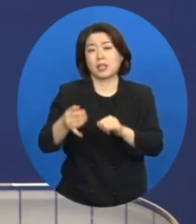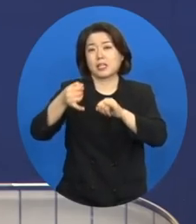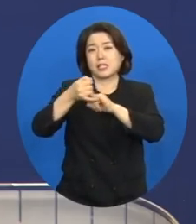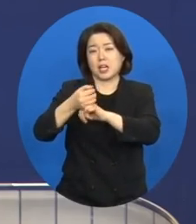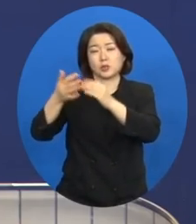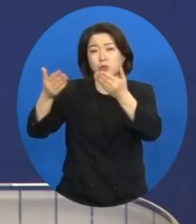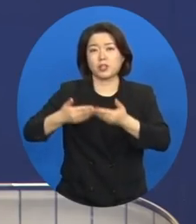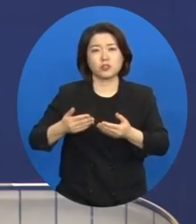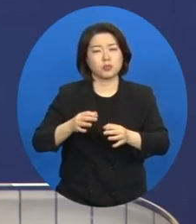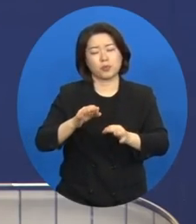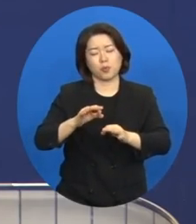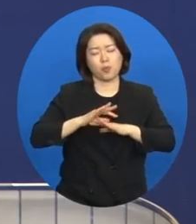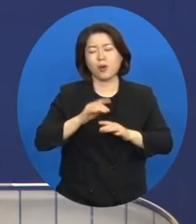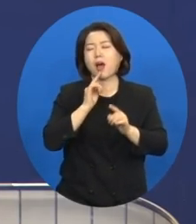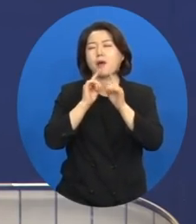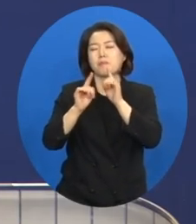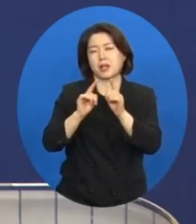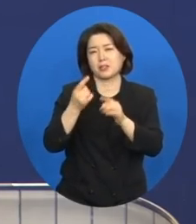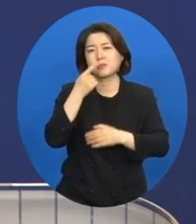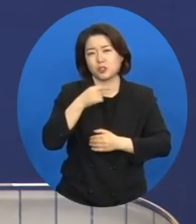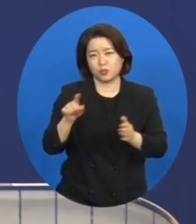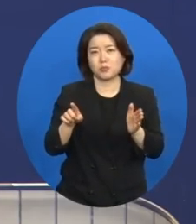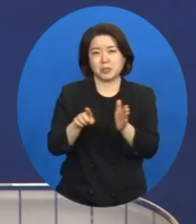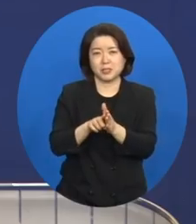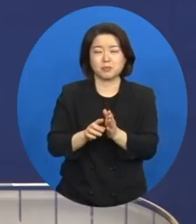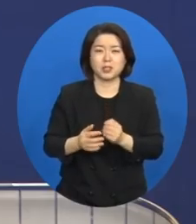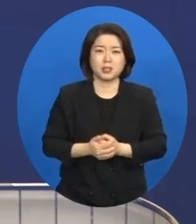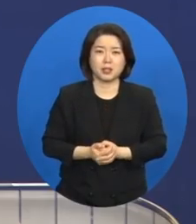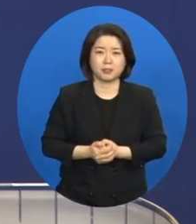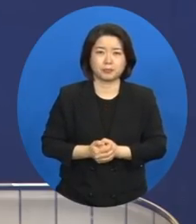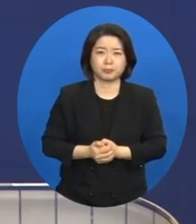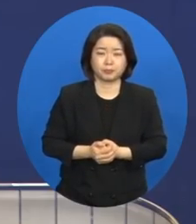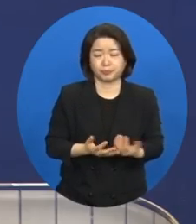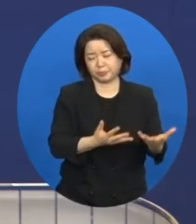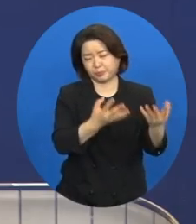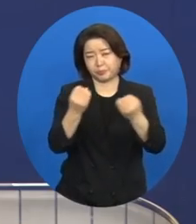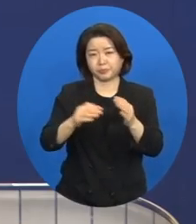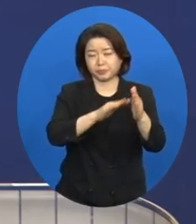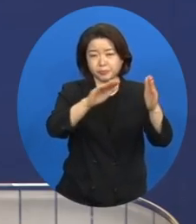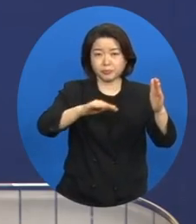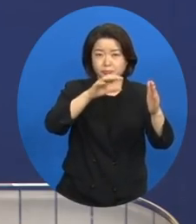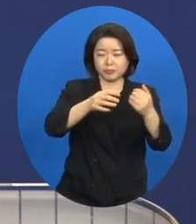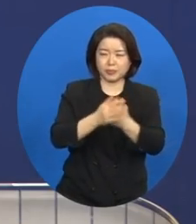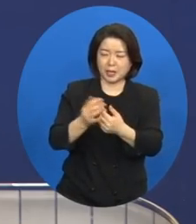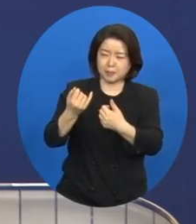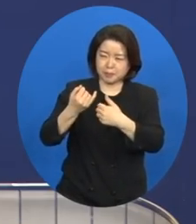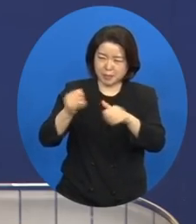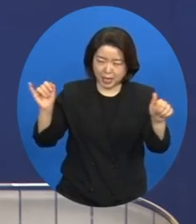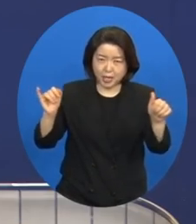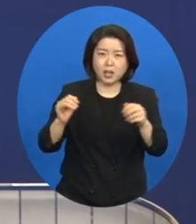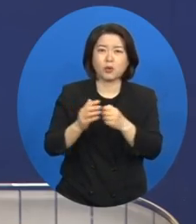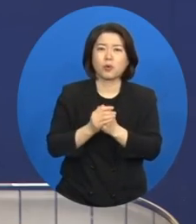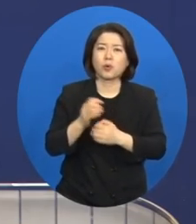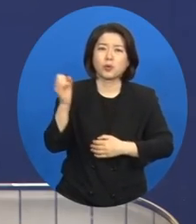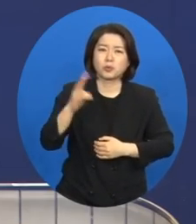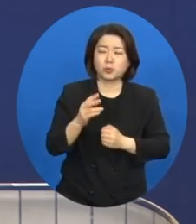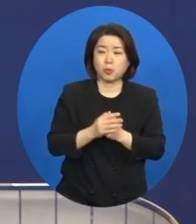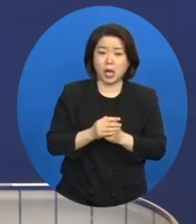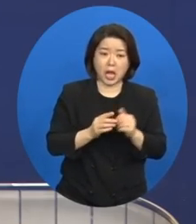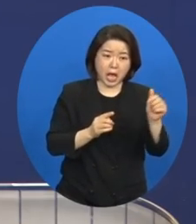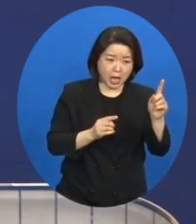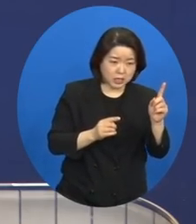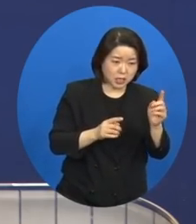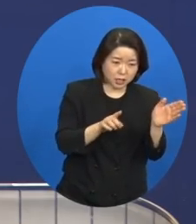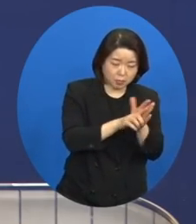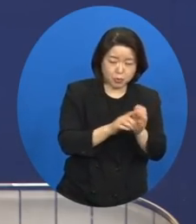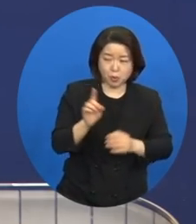약속하신 놀라운 말씀인 줄로 믿습니다. 얼마나 많은 가정들이 깨어지고 또한 한쪽은 믿는데 한쪽은